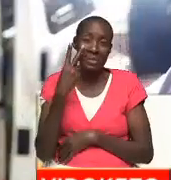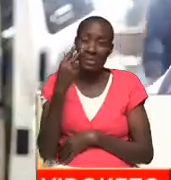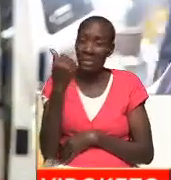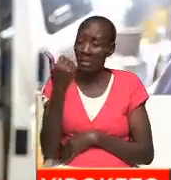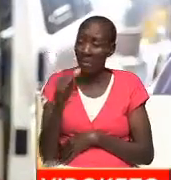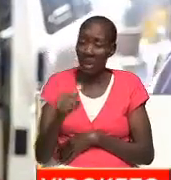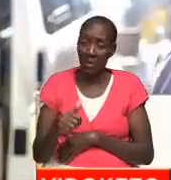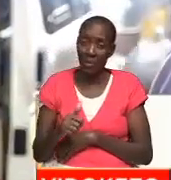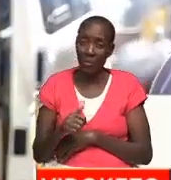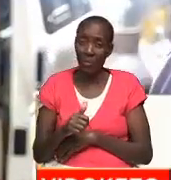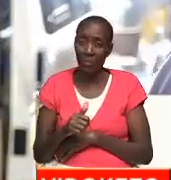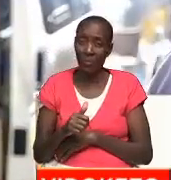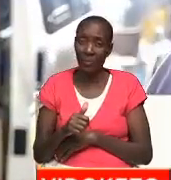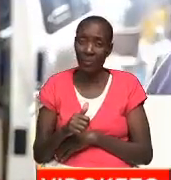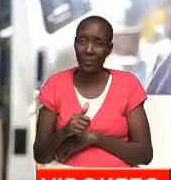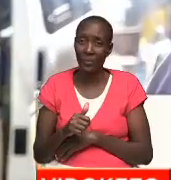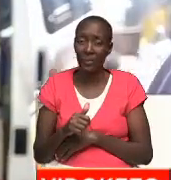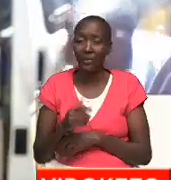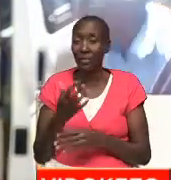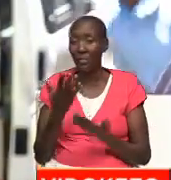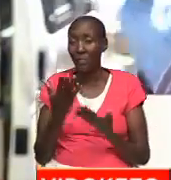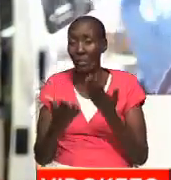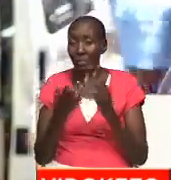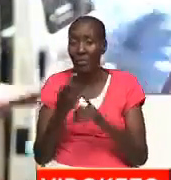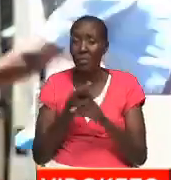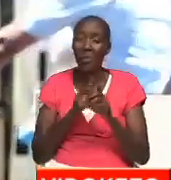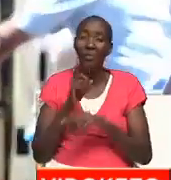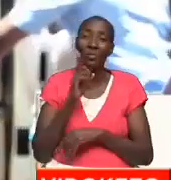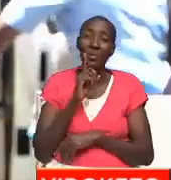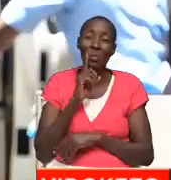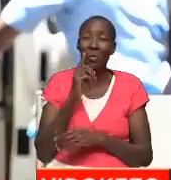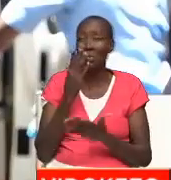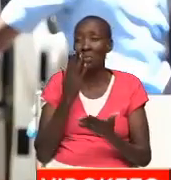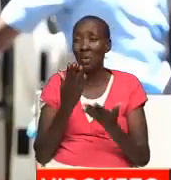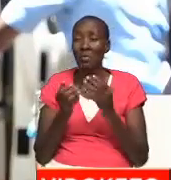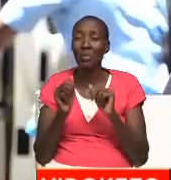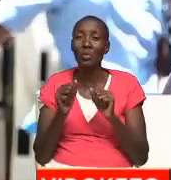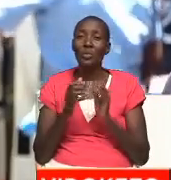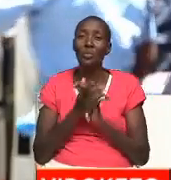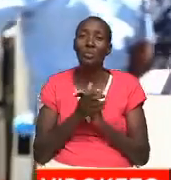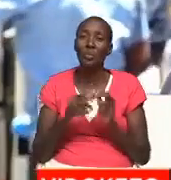of the kind, though kutoka kesho ndio maybe itakuwa